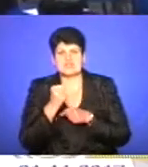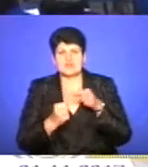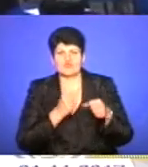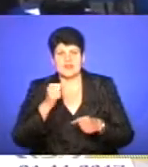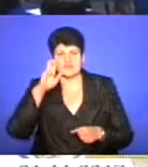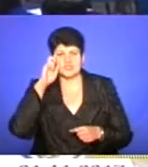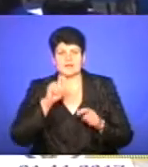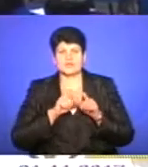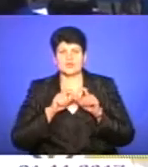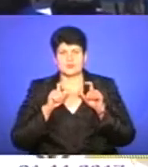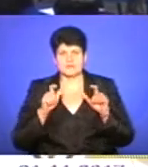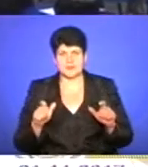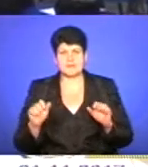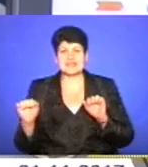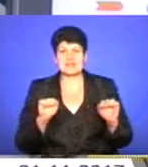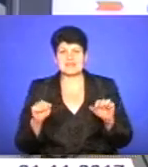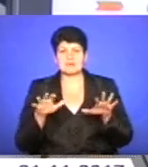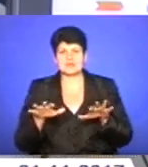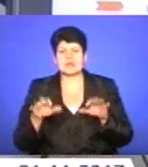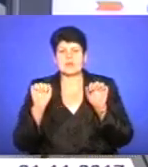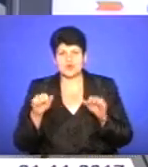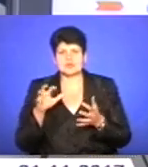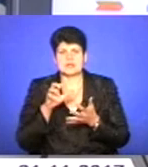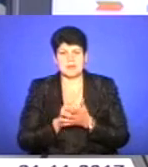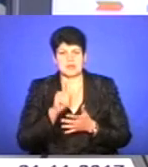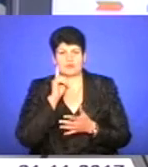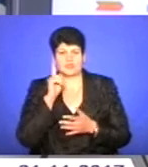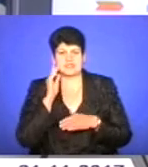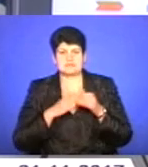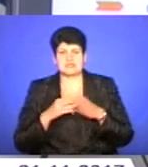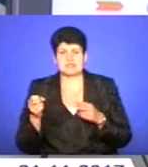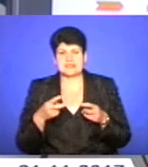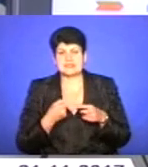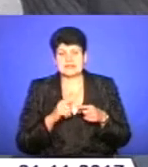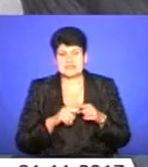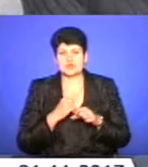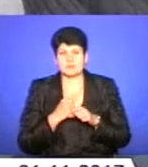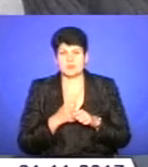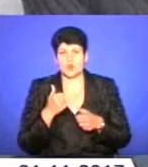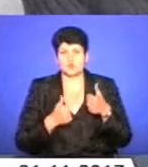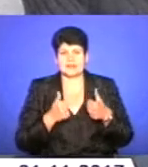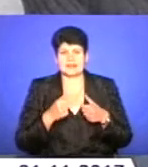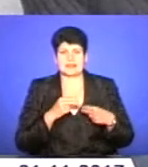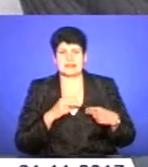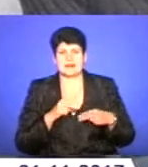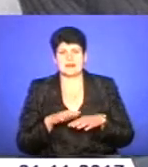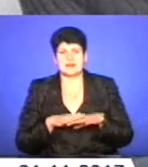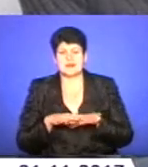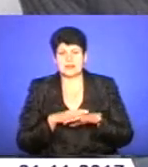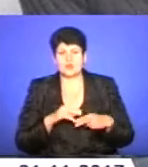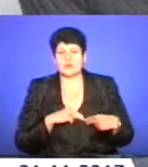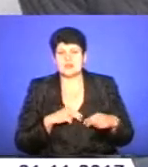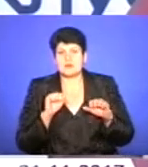установи. Сподіваються, відтак керівні посади зможуть зайняти молоді фахівці. До того ж, це створить конкуренцію на ринку праці, а значить можливість